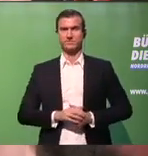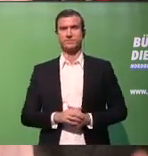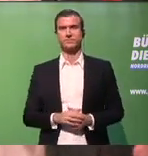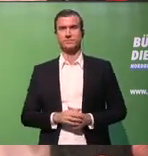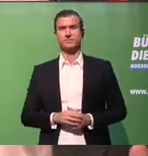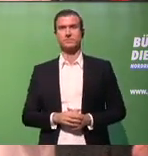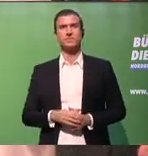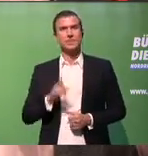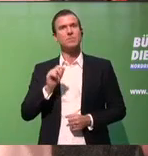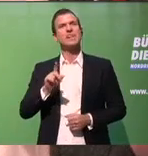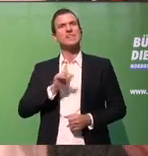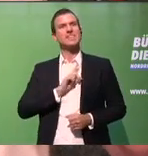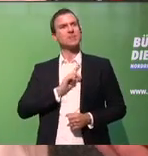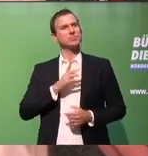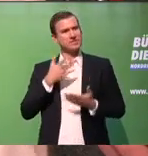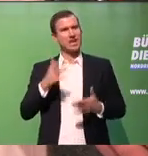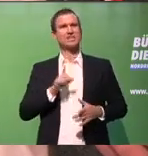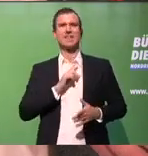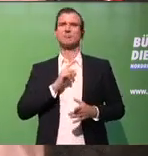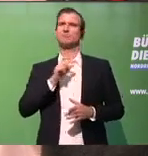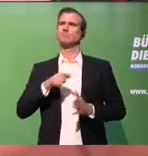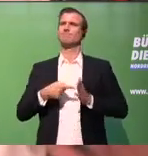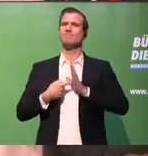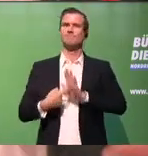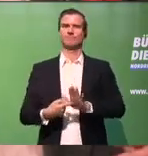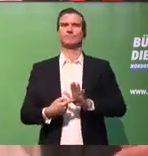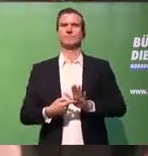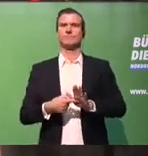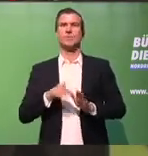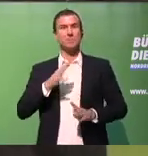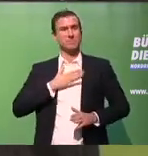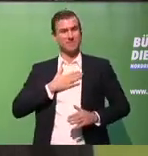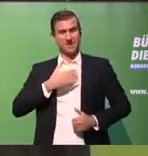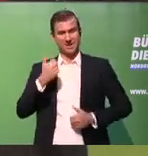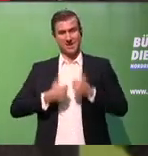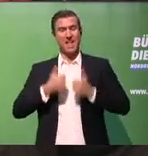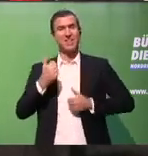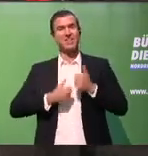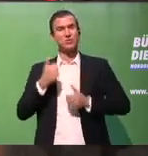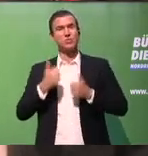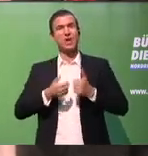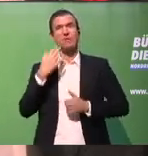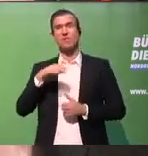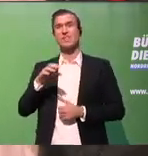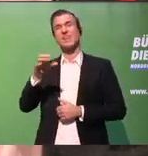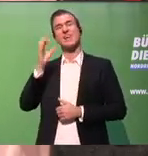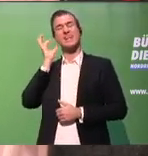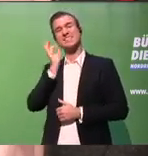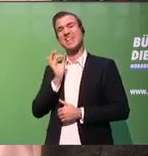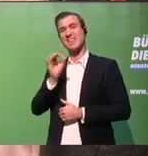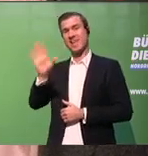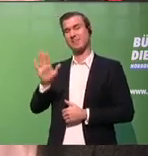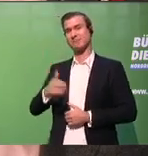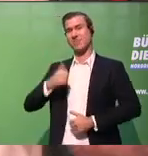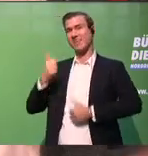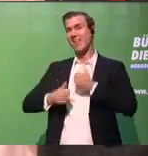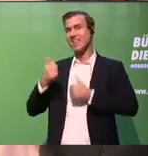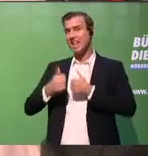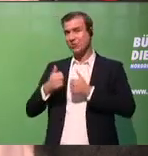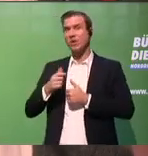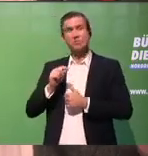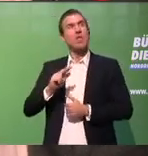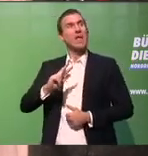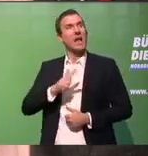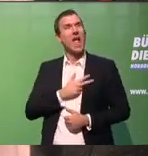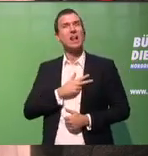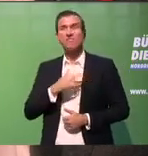wirkliche Selbstvertreter aufstellen zu können, dass wir mit meiner Kandidatur und der Kandidatur von Christine eine reelle und